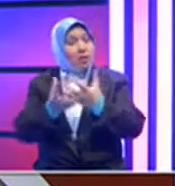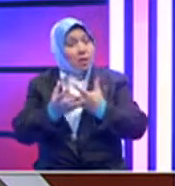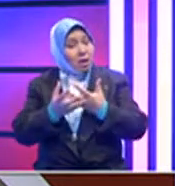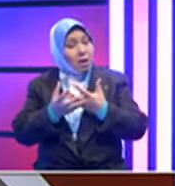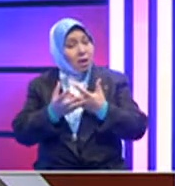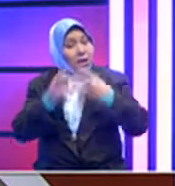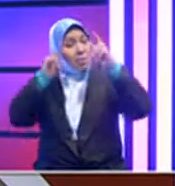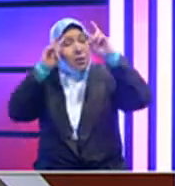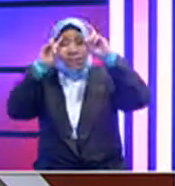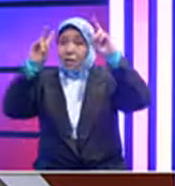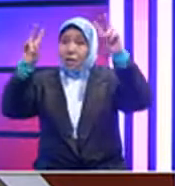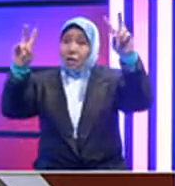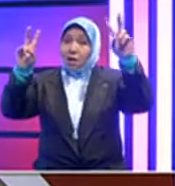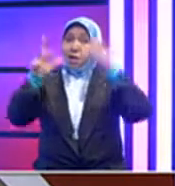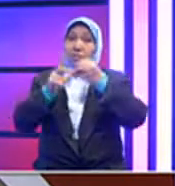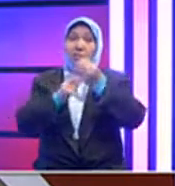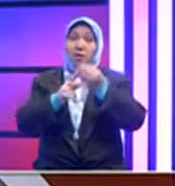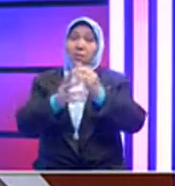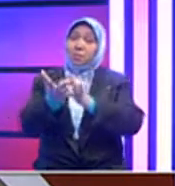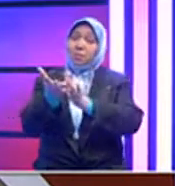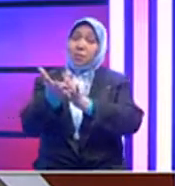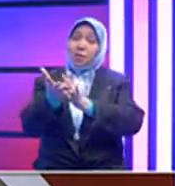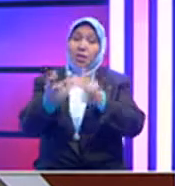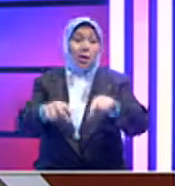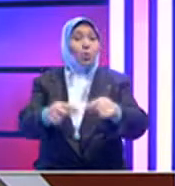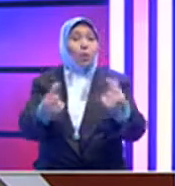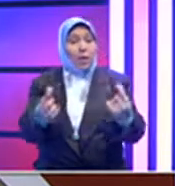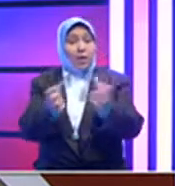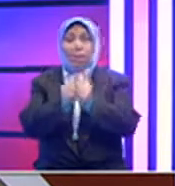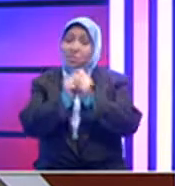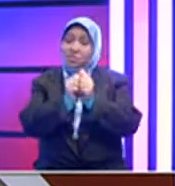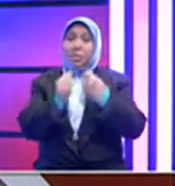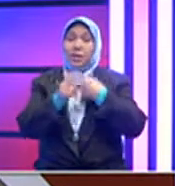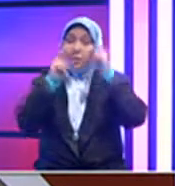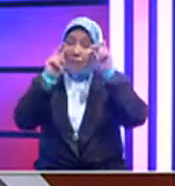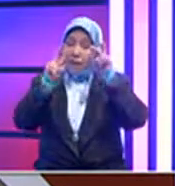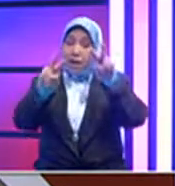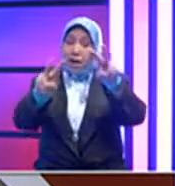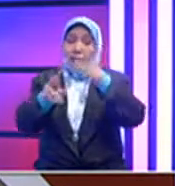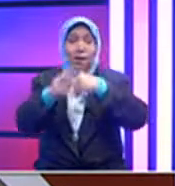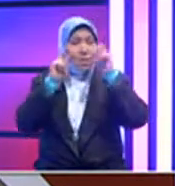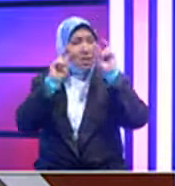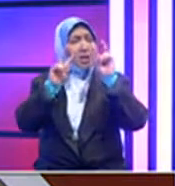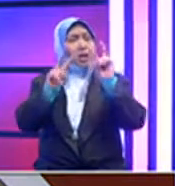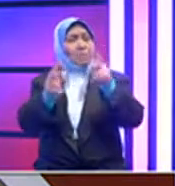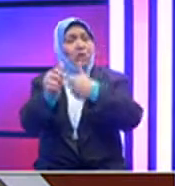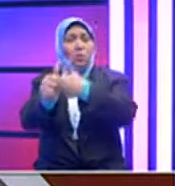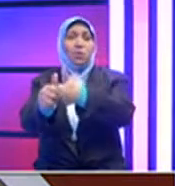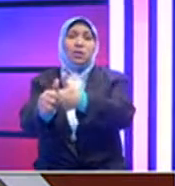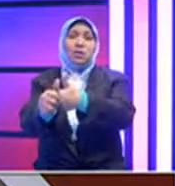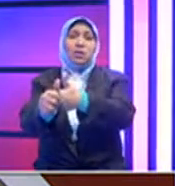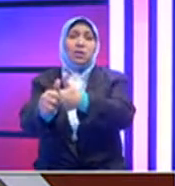penenang ya ataupun penawar daripada al-qur'an dengan sama-sama kita melihat dan juga melihat mengikuti